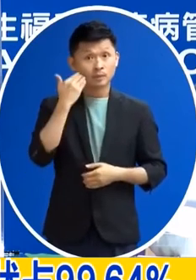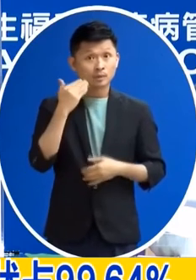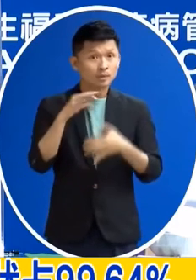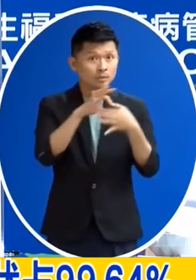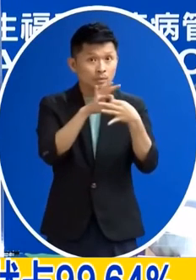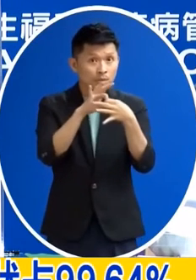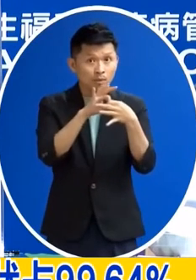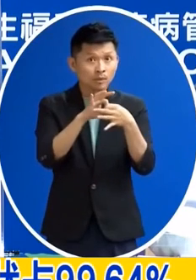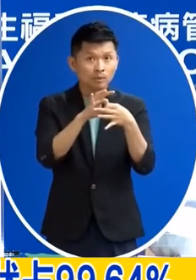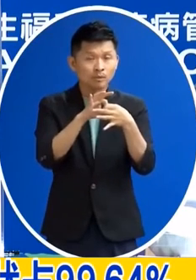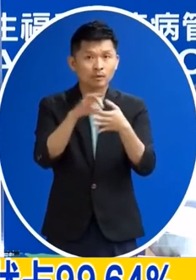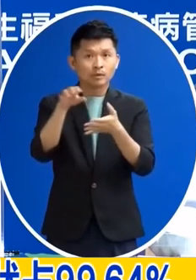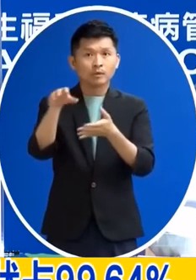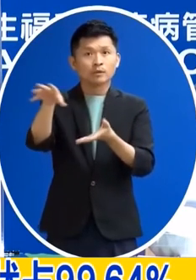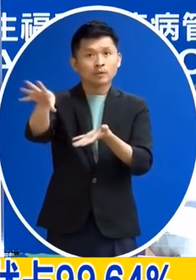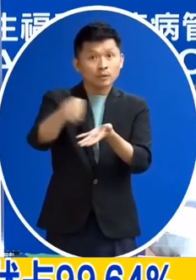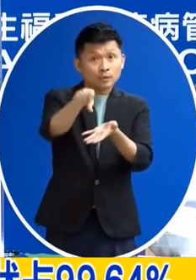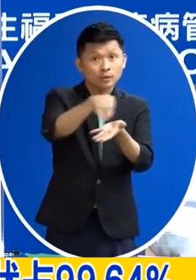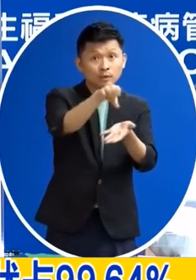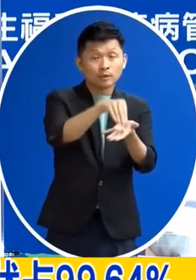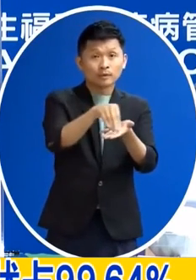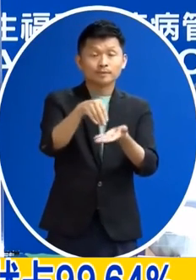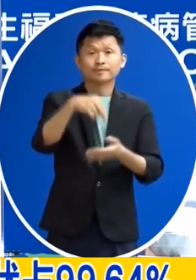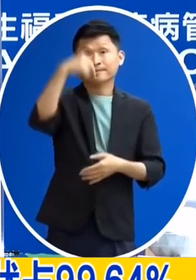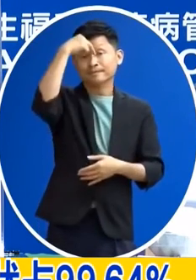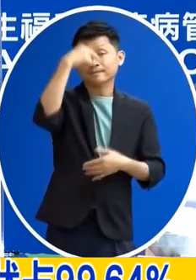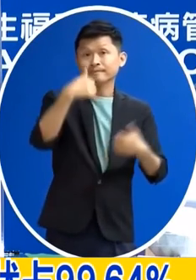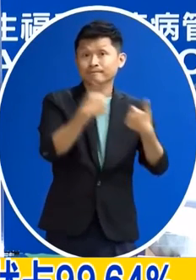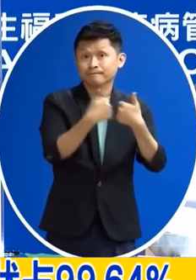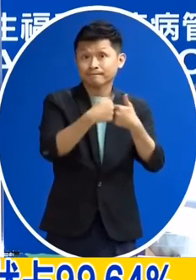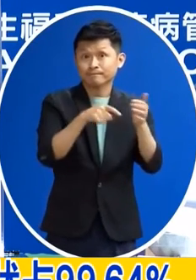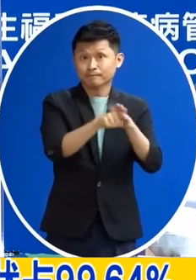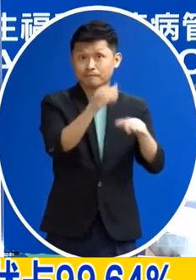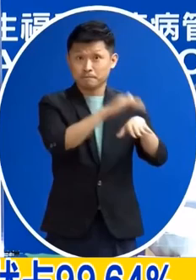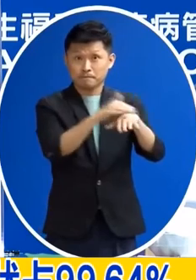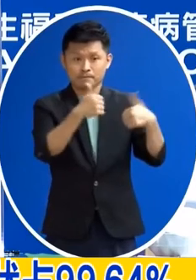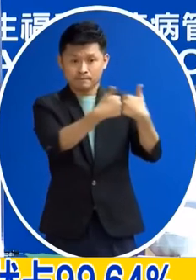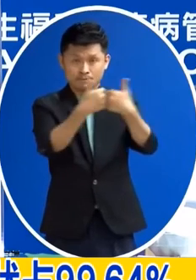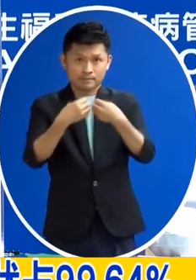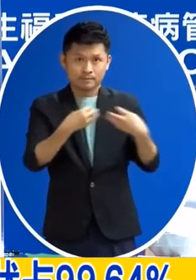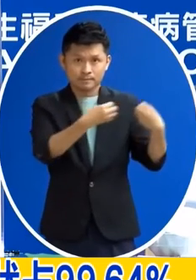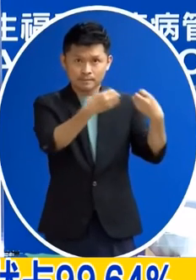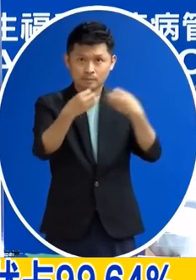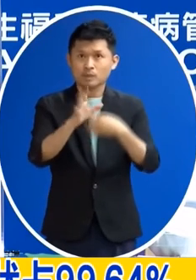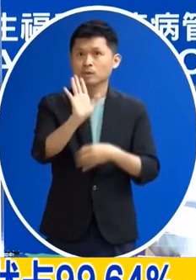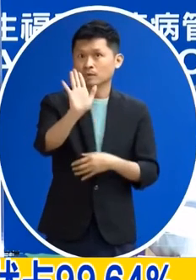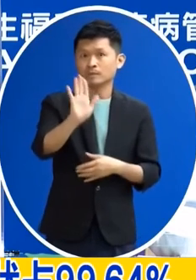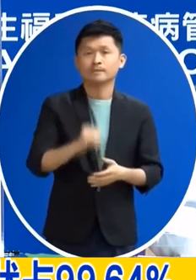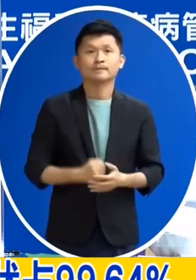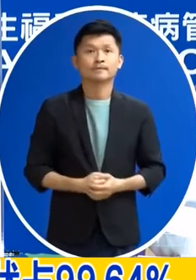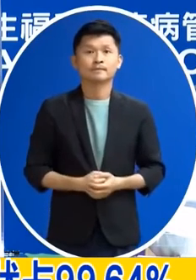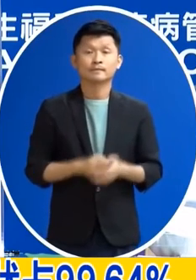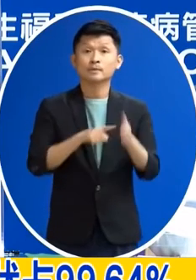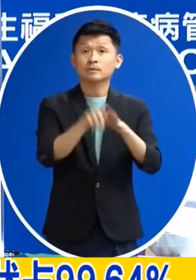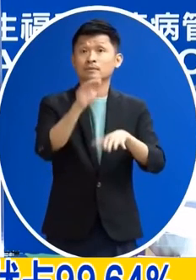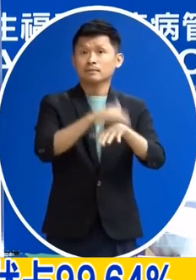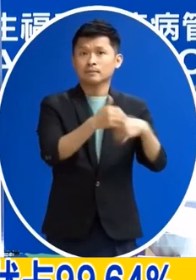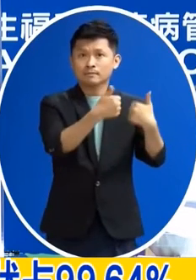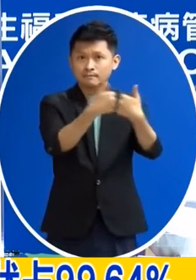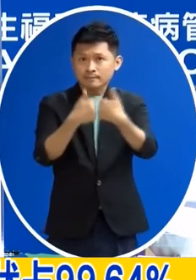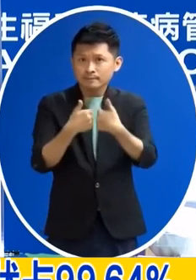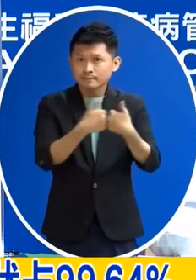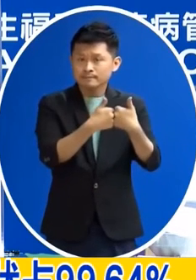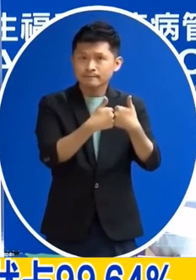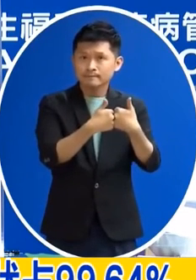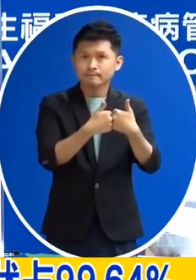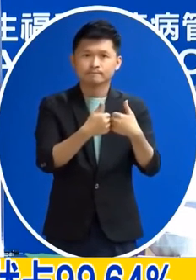就提到下午的哈，刚刚大家才开会的专家的会议里面来做讨论。那专家会议哈，当然